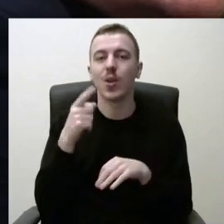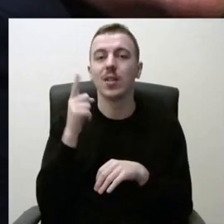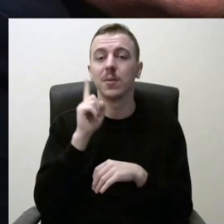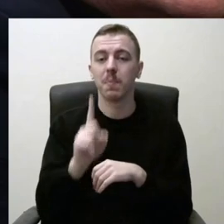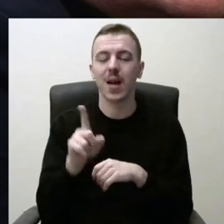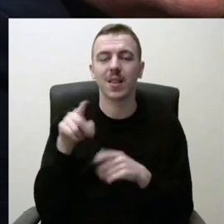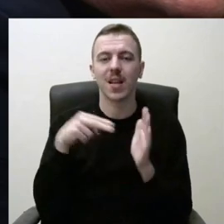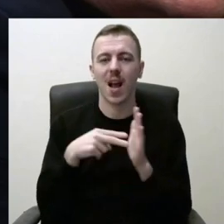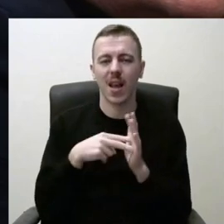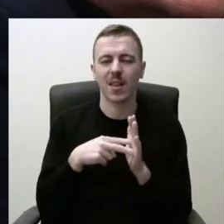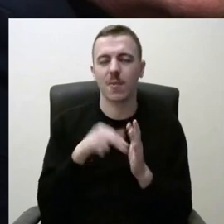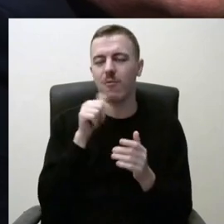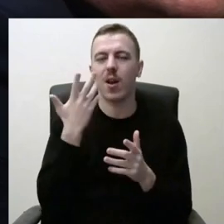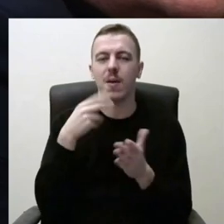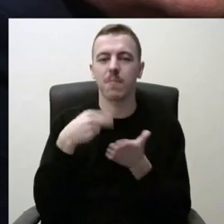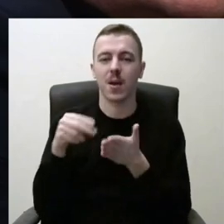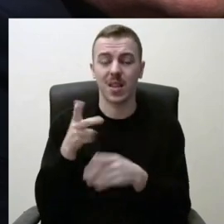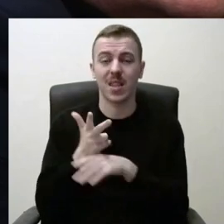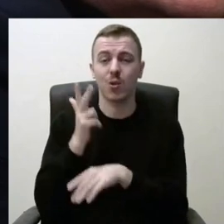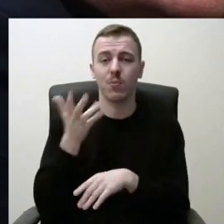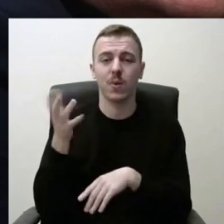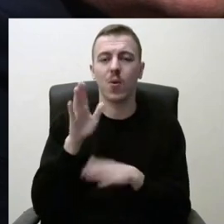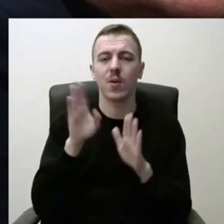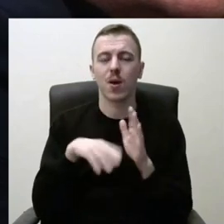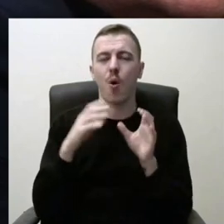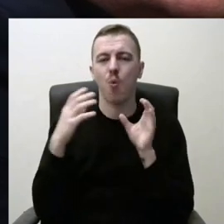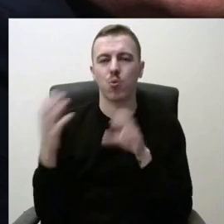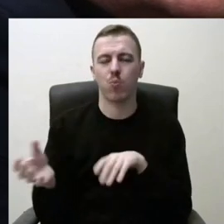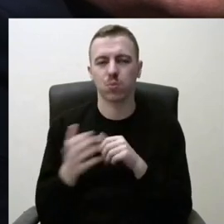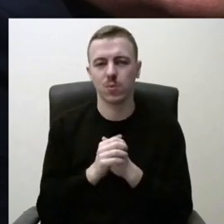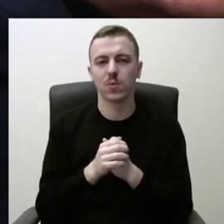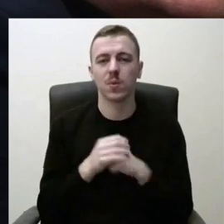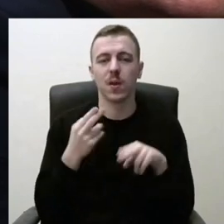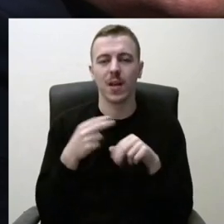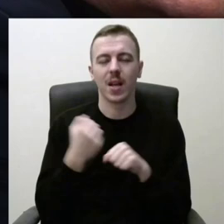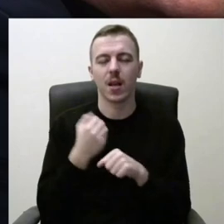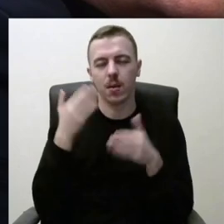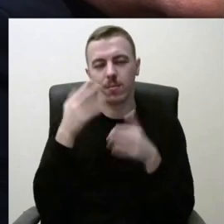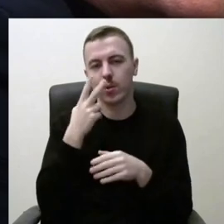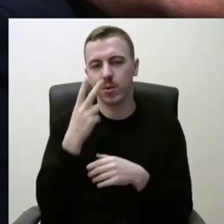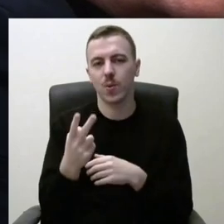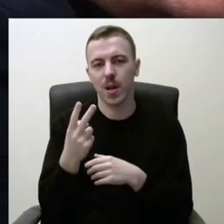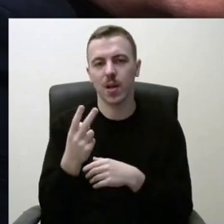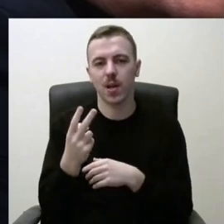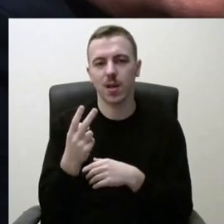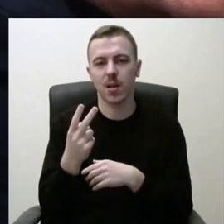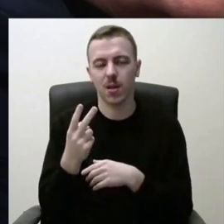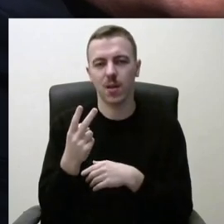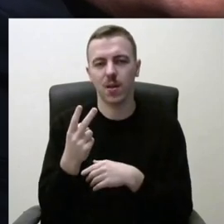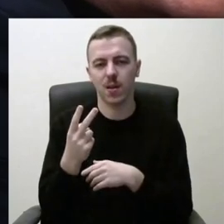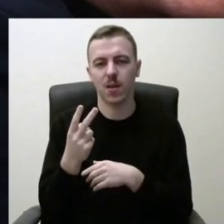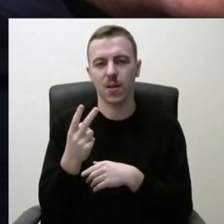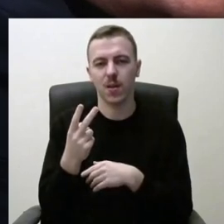savikainą kainą perkant, jie yra 3 times brangesni negu autobusai. Realiai turbūt reikėtų orientuotis į žiūrėti